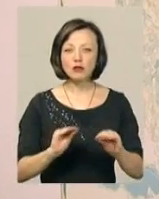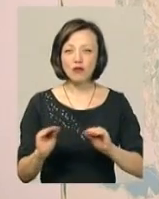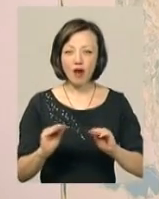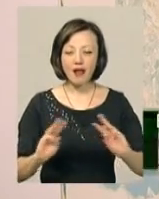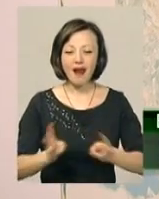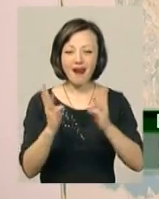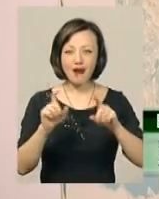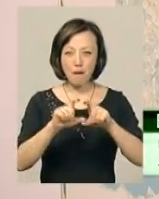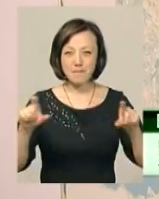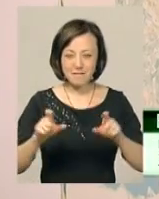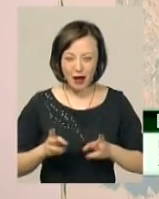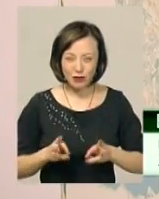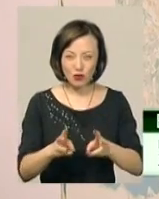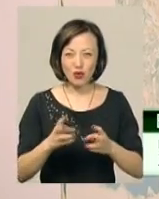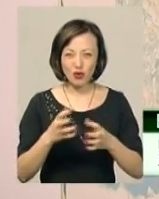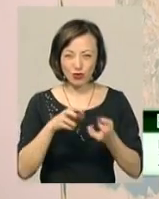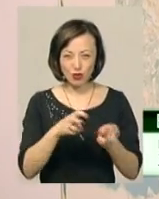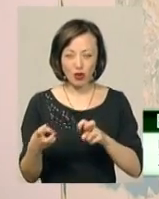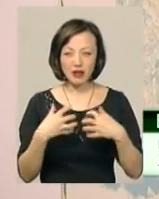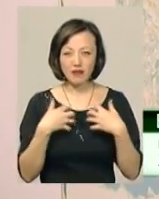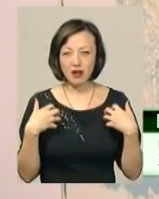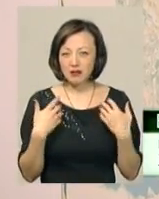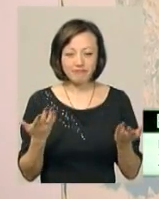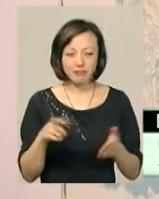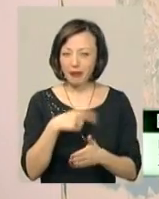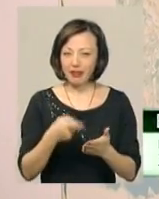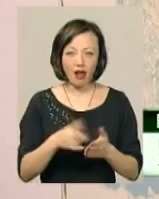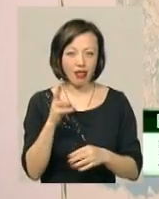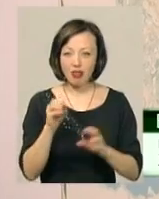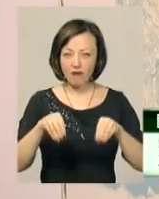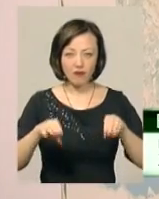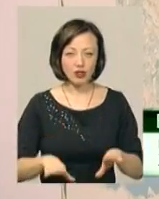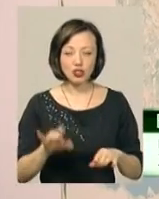крематорію, то питання відкрите і